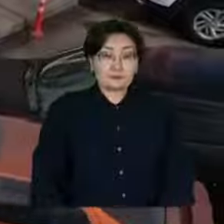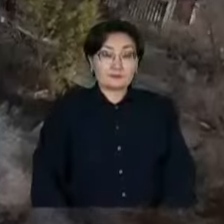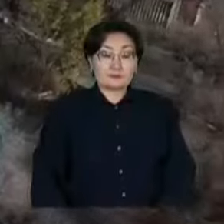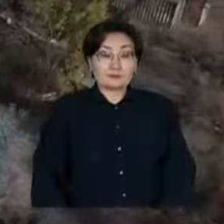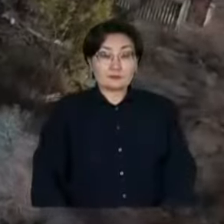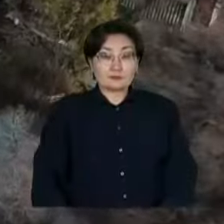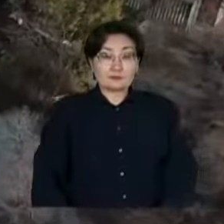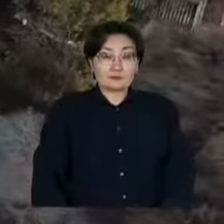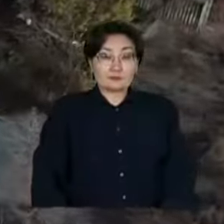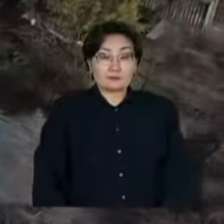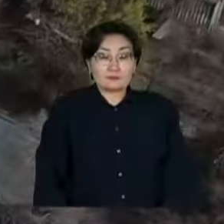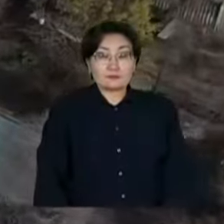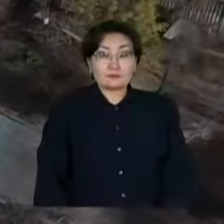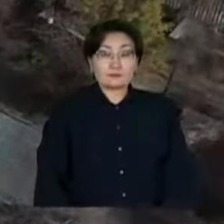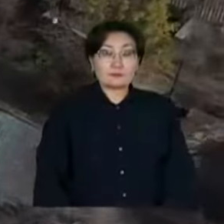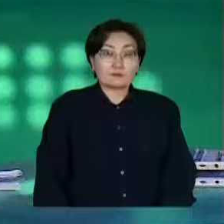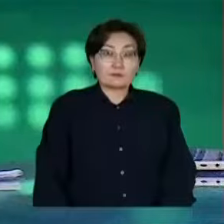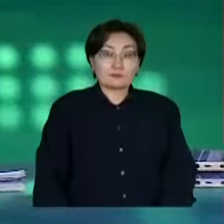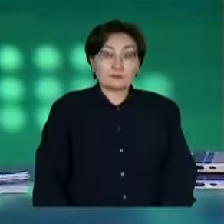Ерғалиұлы, Алматы телеарнасы.